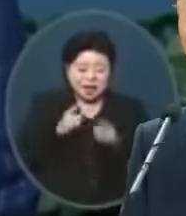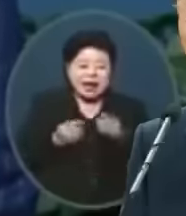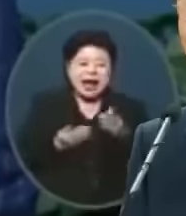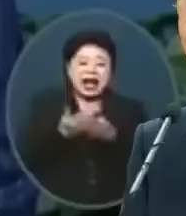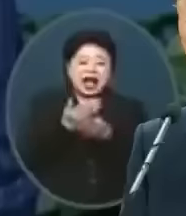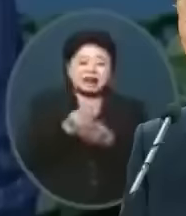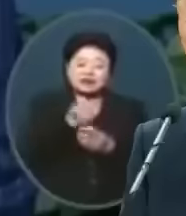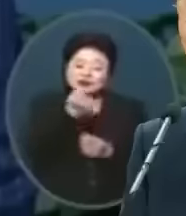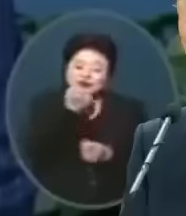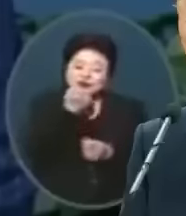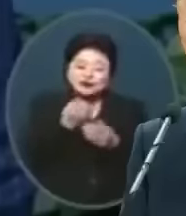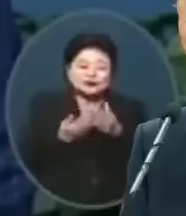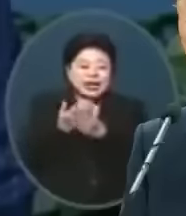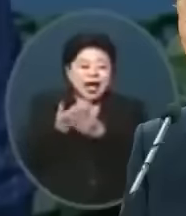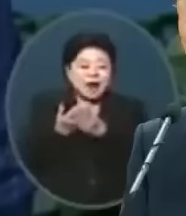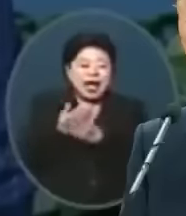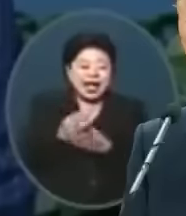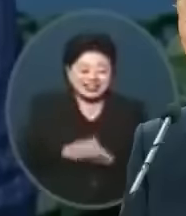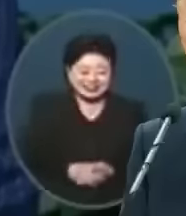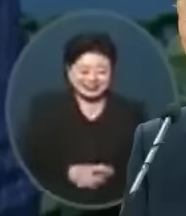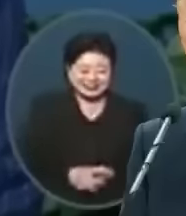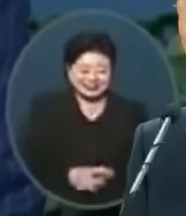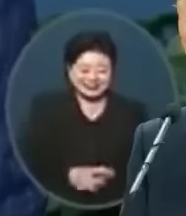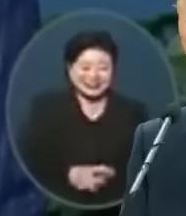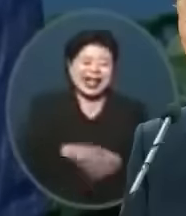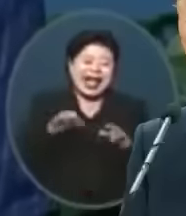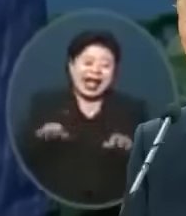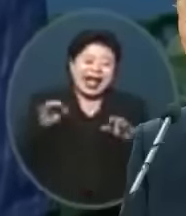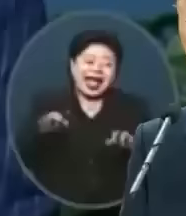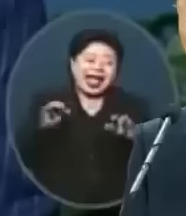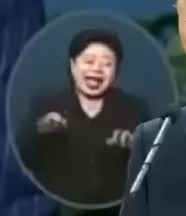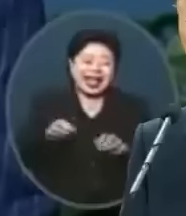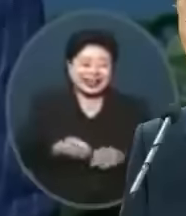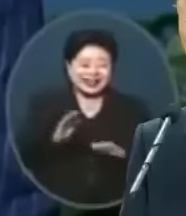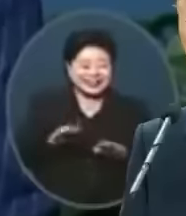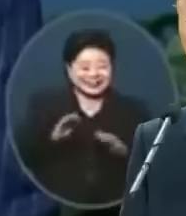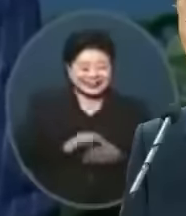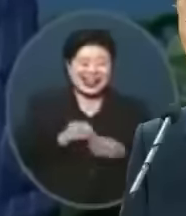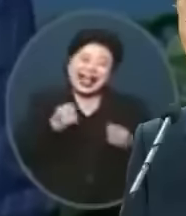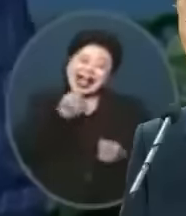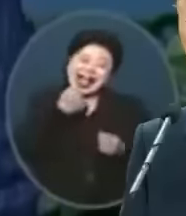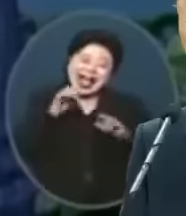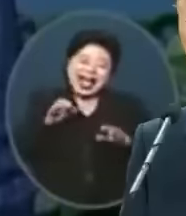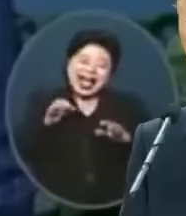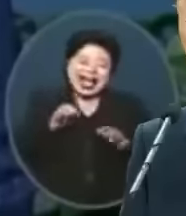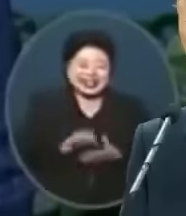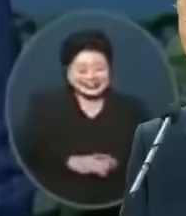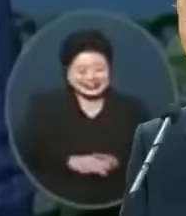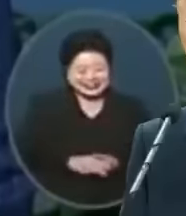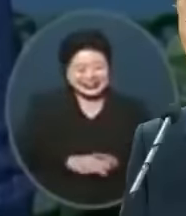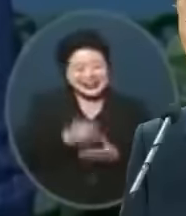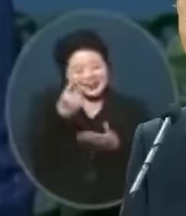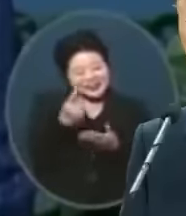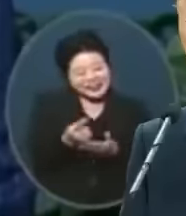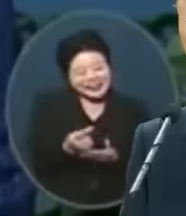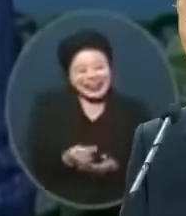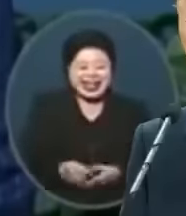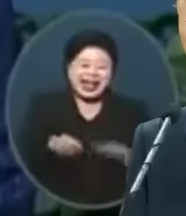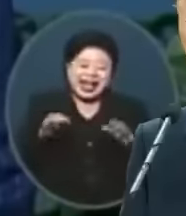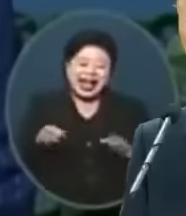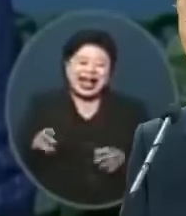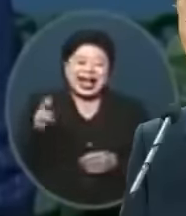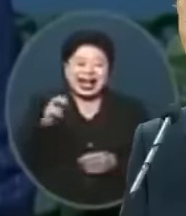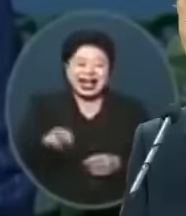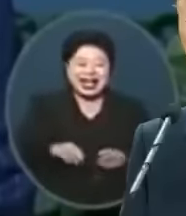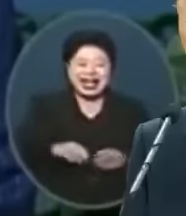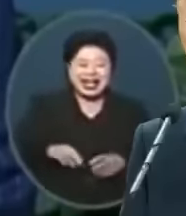동시에 웃음소리가 늘 웃으면서 하는 것입니다. 하하하하 오늘요 하하하하 여기 오는데 차량이